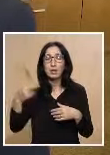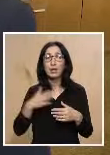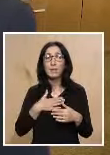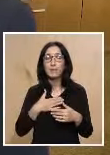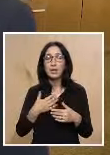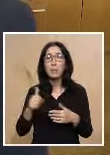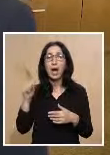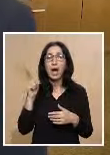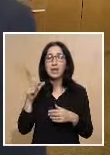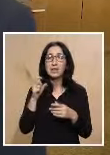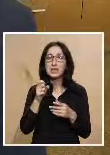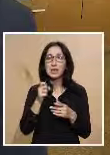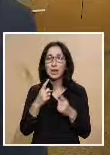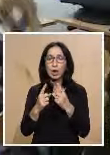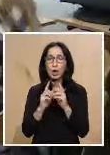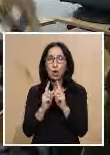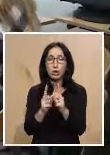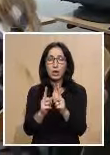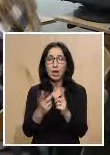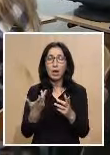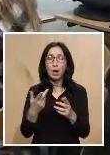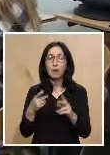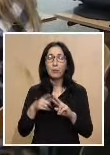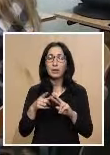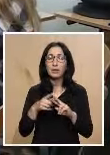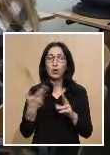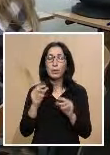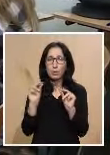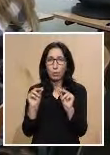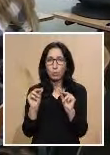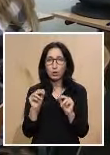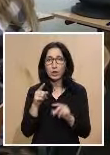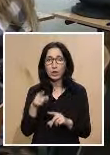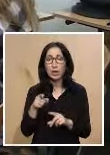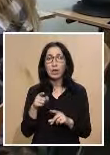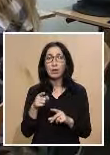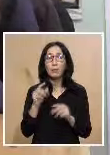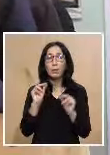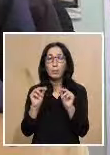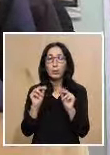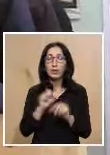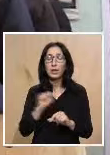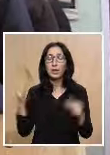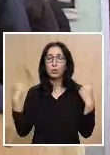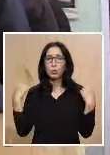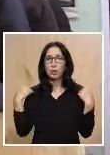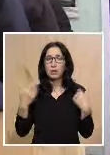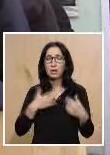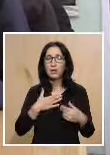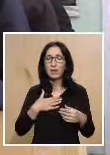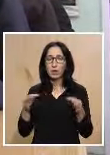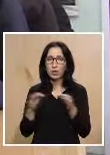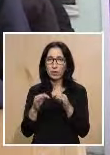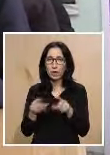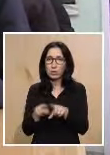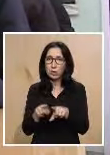с асинхронна и синхронна платформа за електронно обучение. С тези платформи преподавателите и студентите в нашия филиал